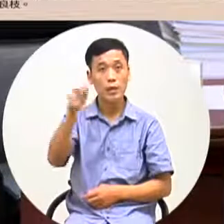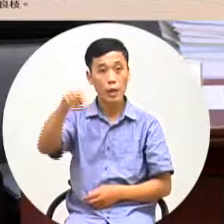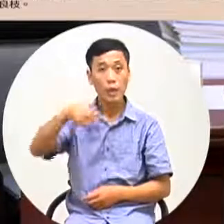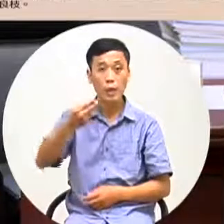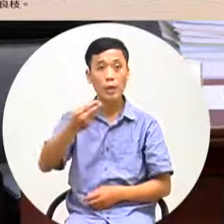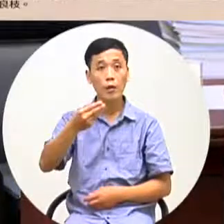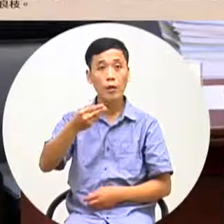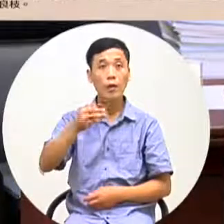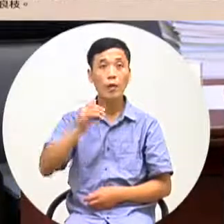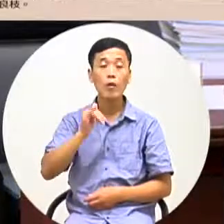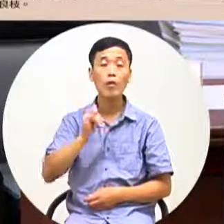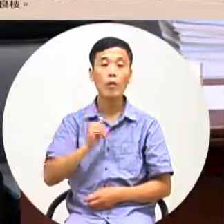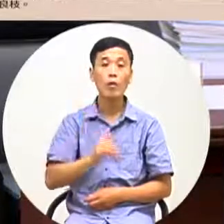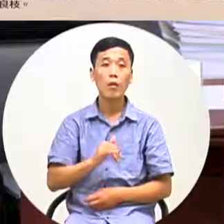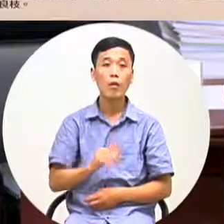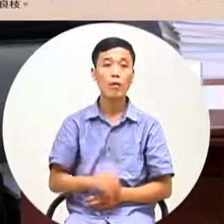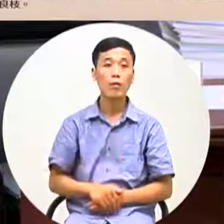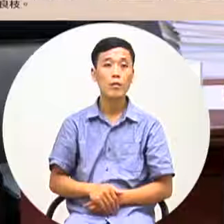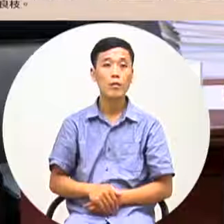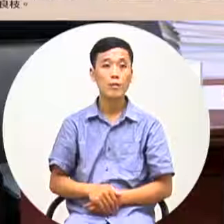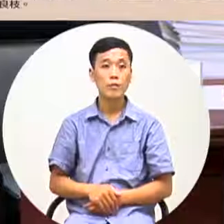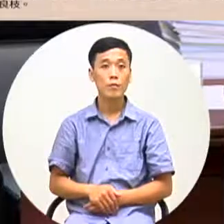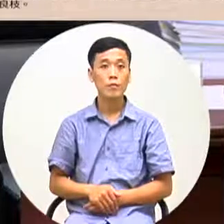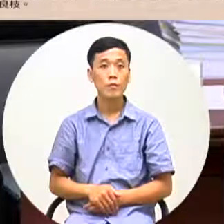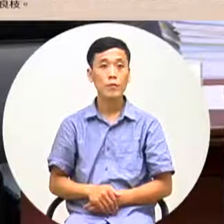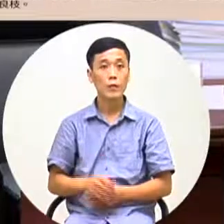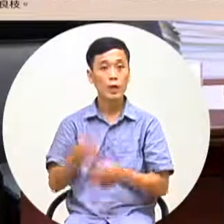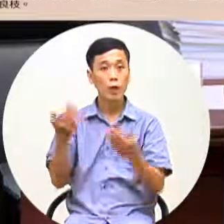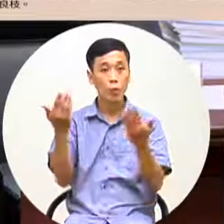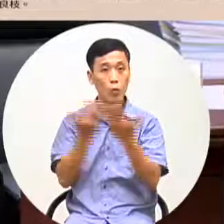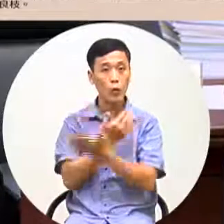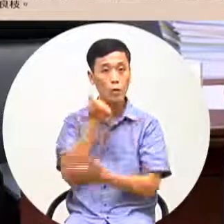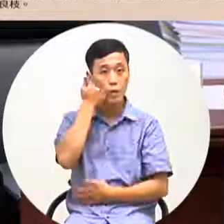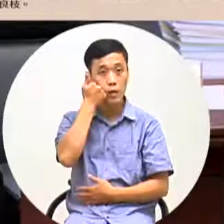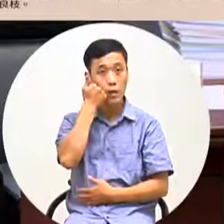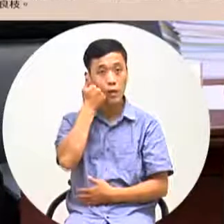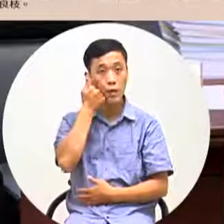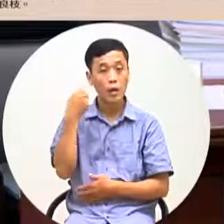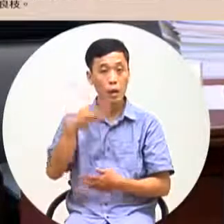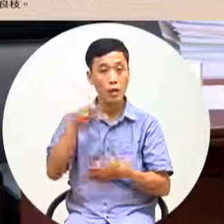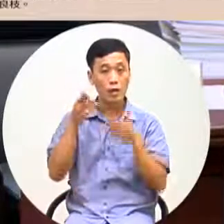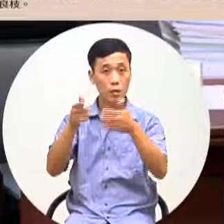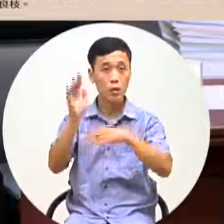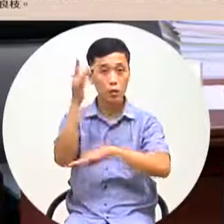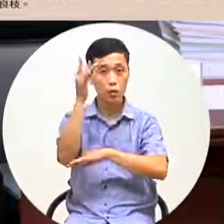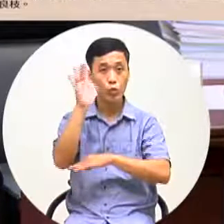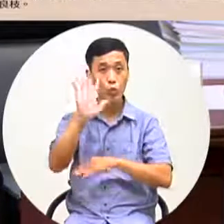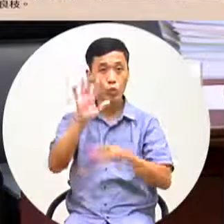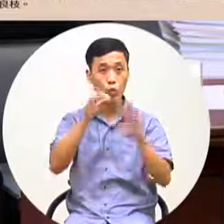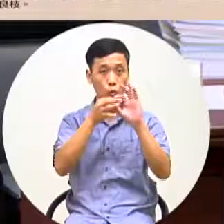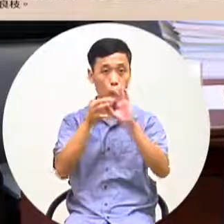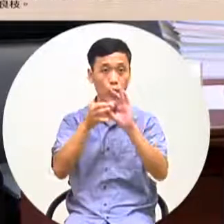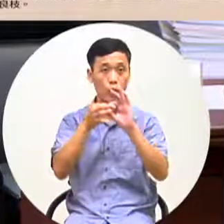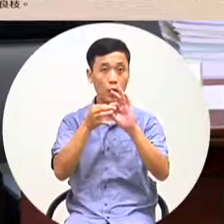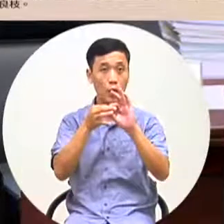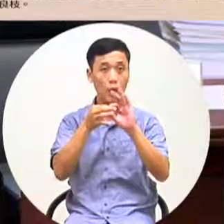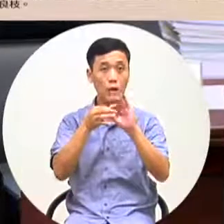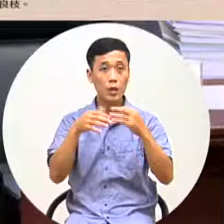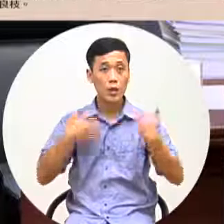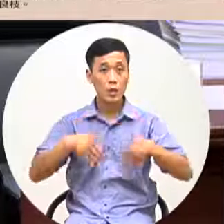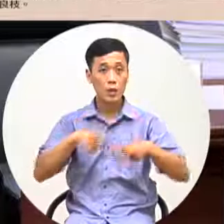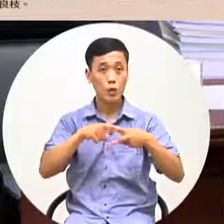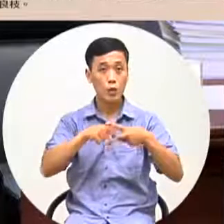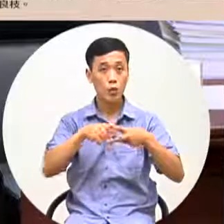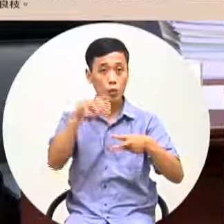安内，哇，还会有跟树木有关的新刚出嘛？有当时啊会拄到啦吼。